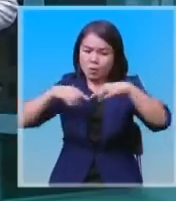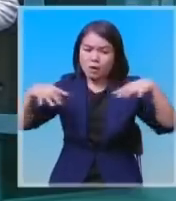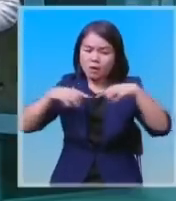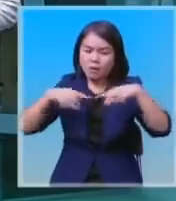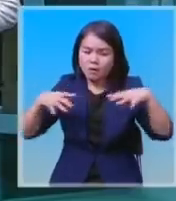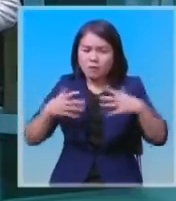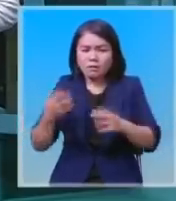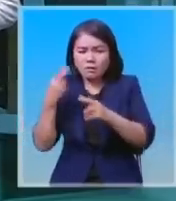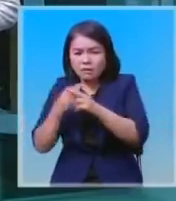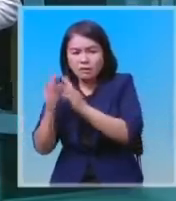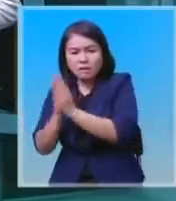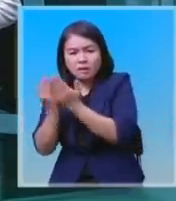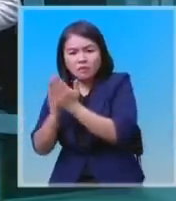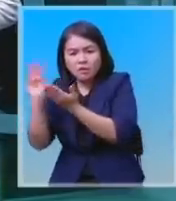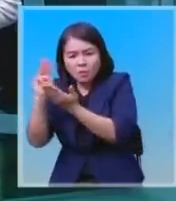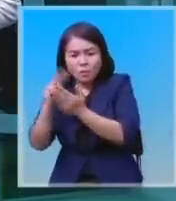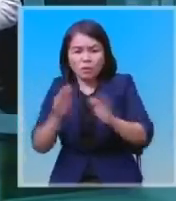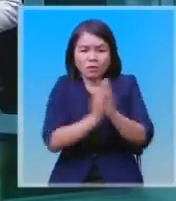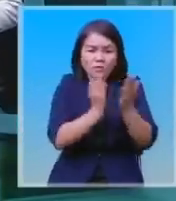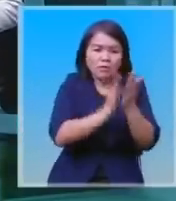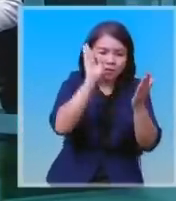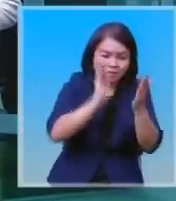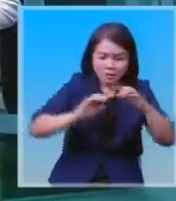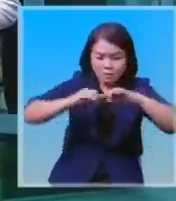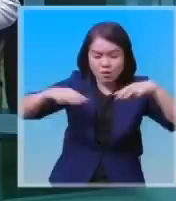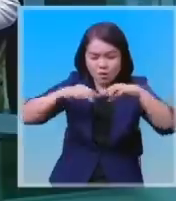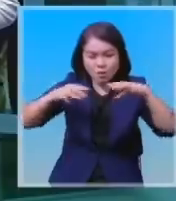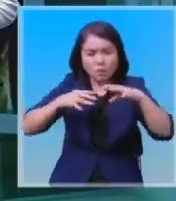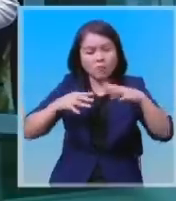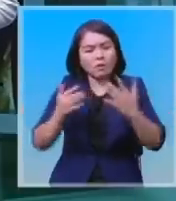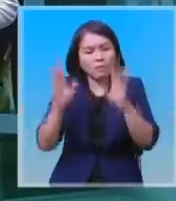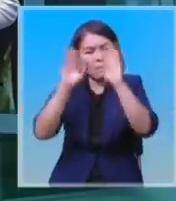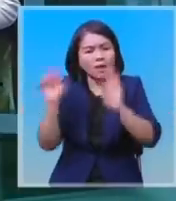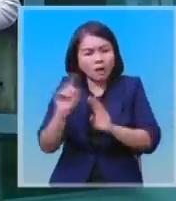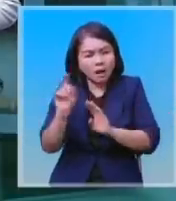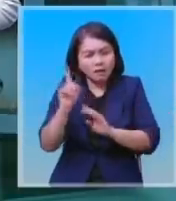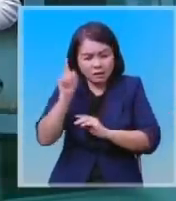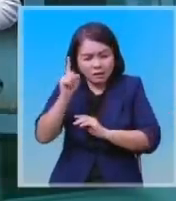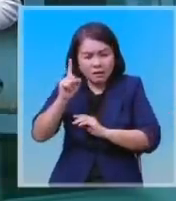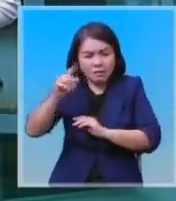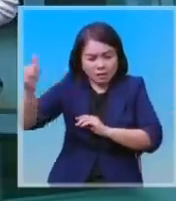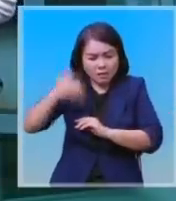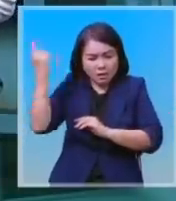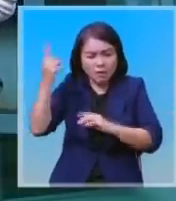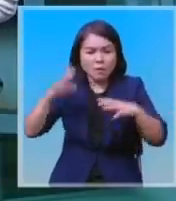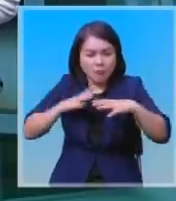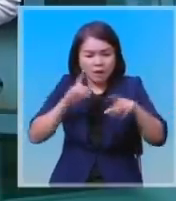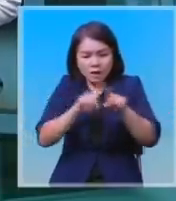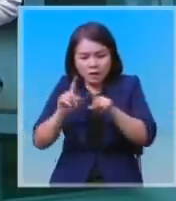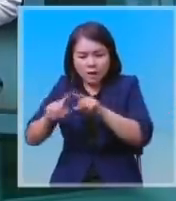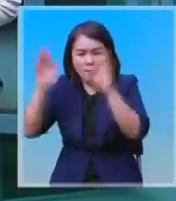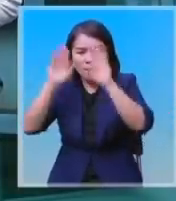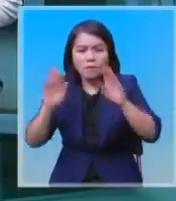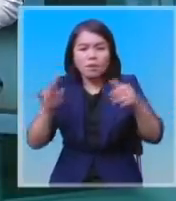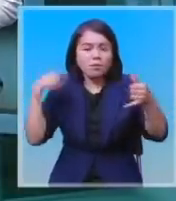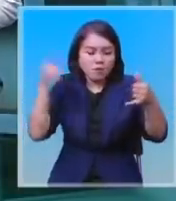บนี้นี่บ่งบอกอะไรได้บ้างหรือไม่แล้วตอนที่บอกว่าเป็นวิซิเตอร์จริงๆแล้วเนี่ยไม่ใช่เฉพาะเพียงแค่ราฮาฟเท่านั้นที่รู้ราฮ